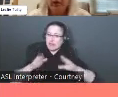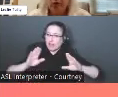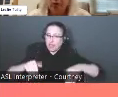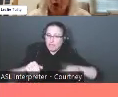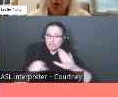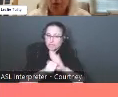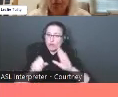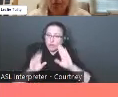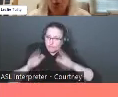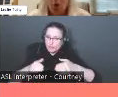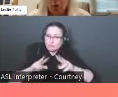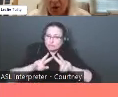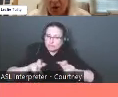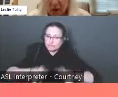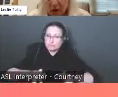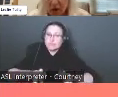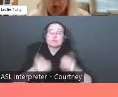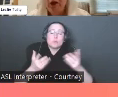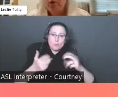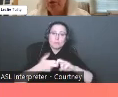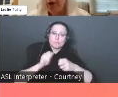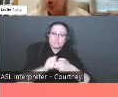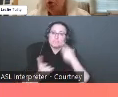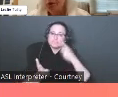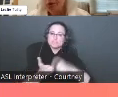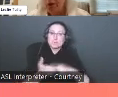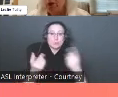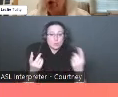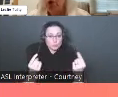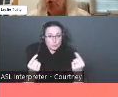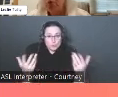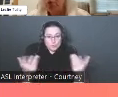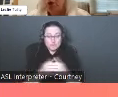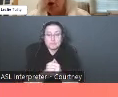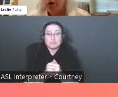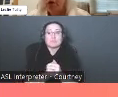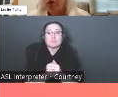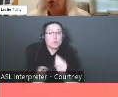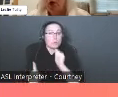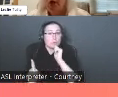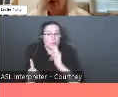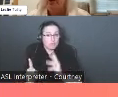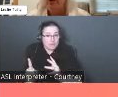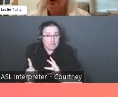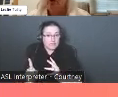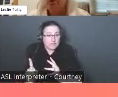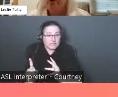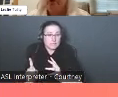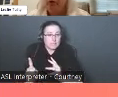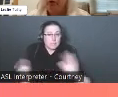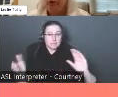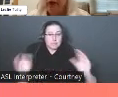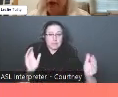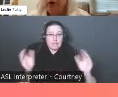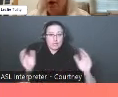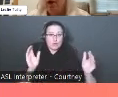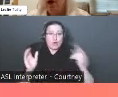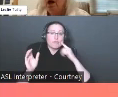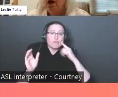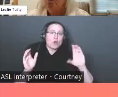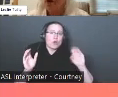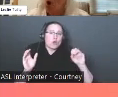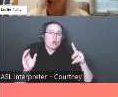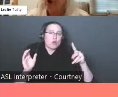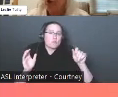avoir penché, mais en fait, nous ne l'avions pas fait lorsqu'on a vraiment étudié les données. Alors, ce qu'on a fait, on a comparé